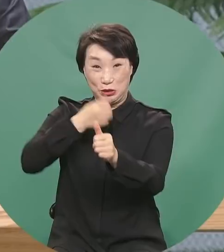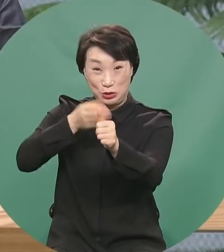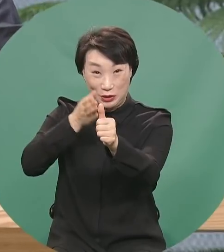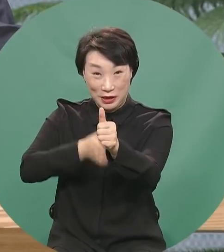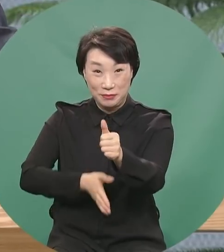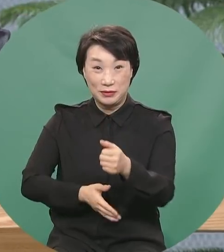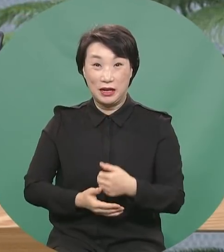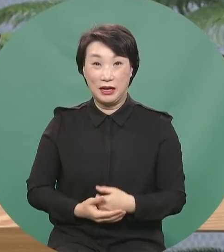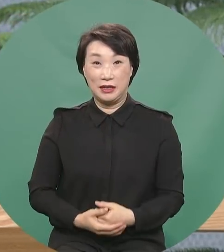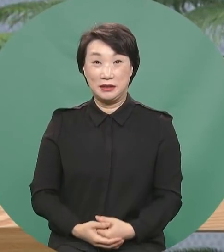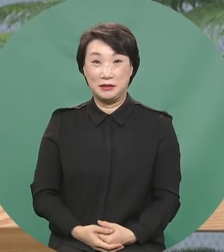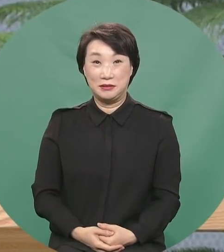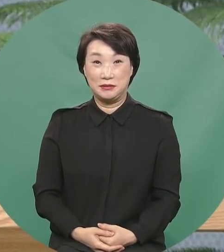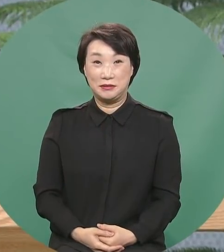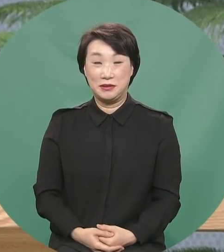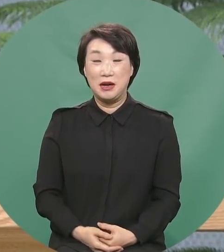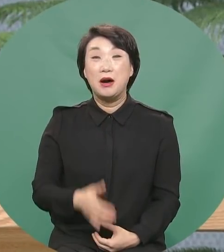축원합니다.